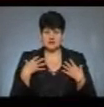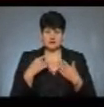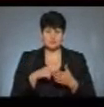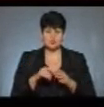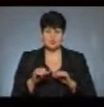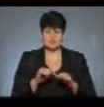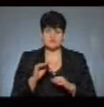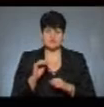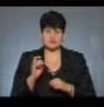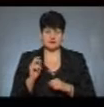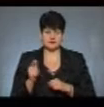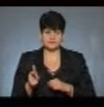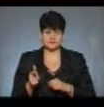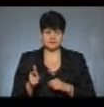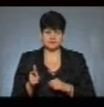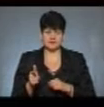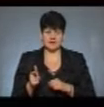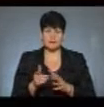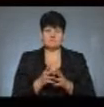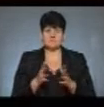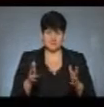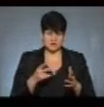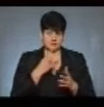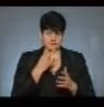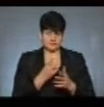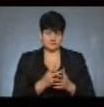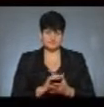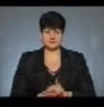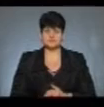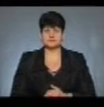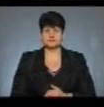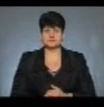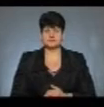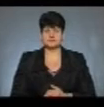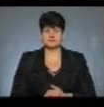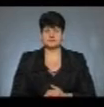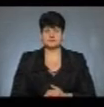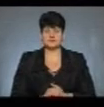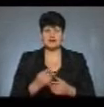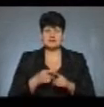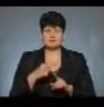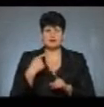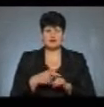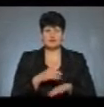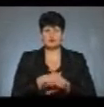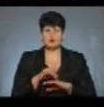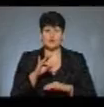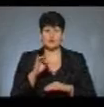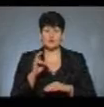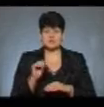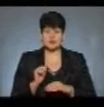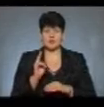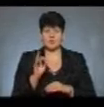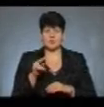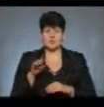житлово-комунального господарства Андрій Дроздовський. Більше про це у сюжеті. Це перехрестя вулиця Руська та